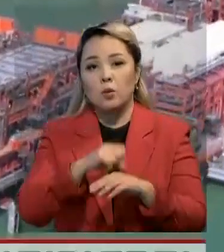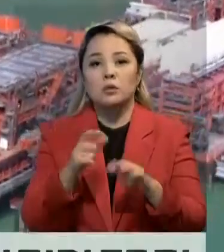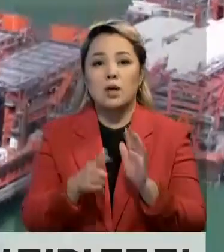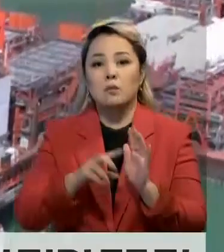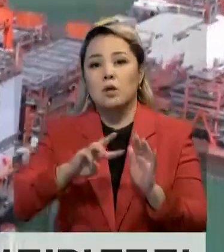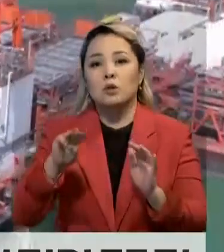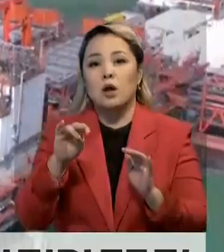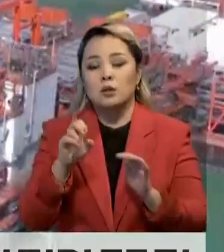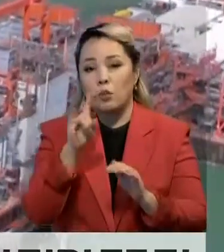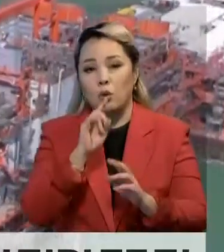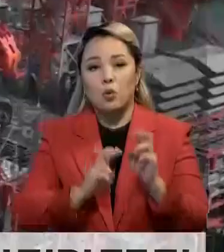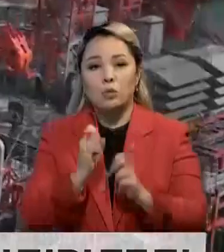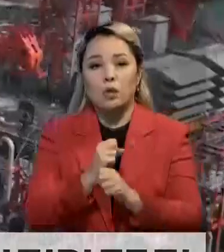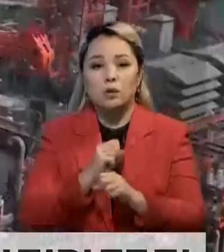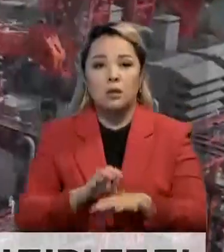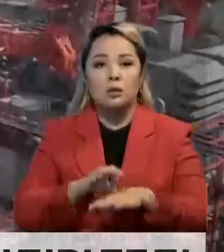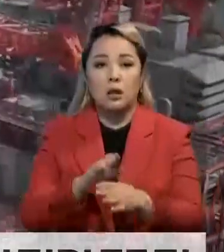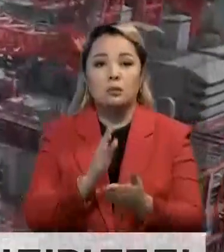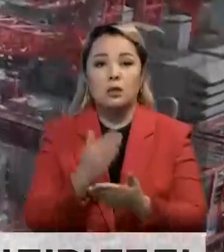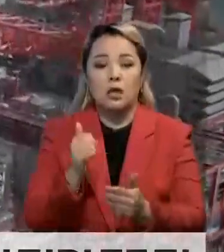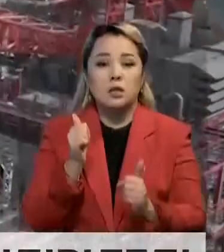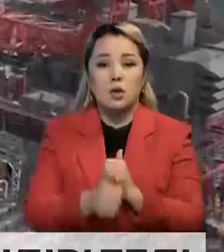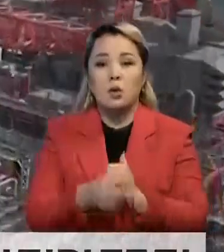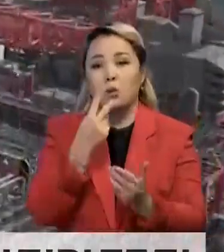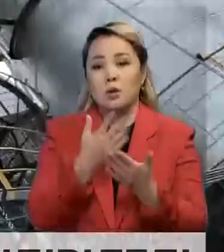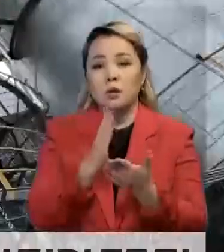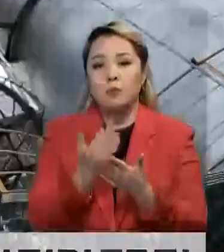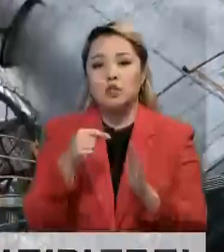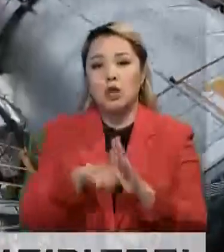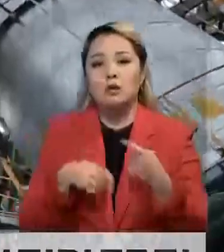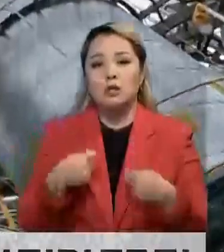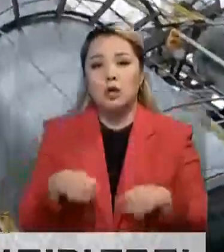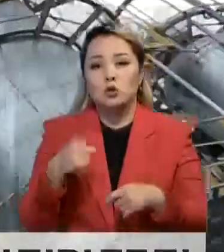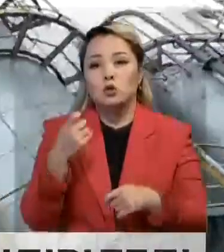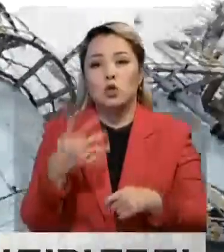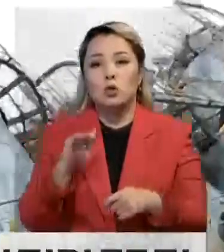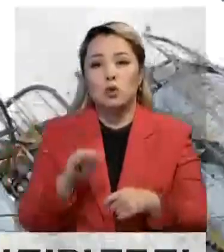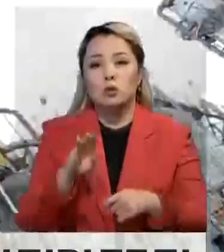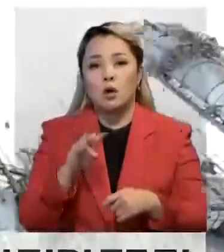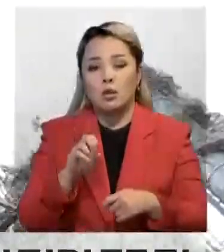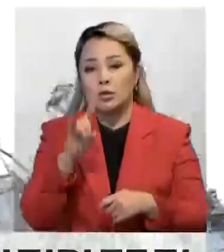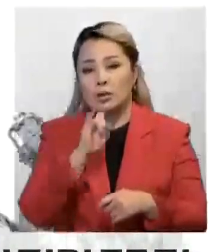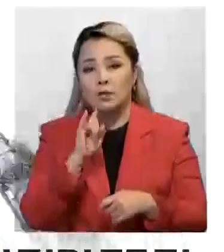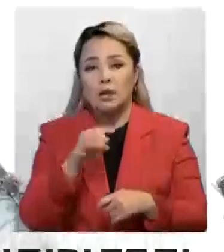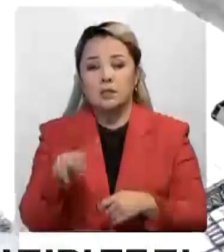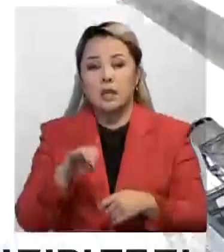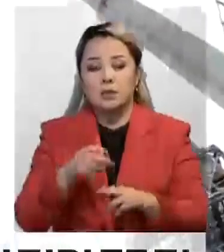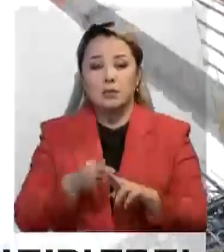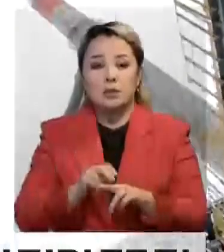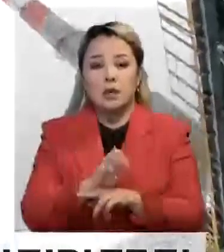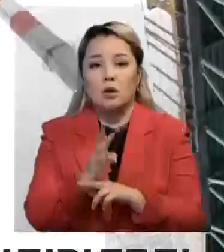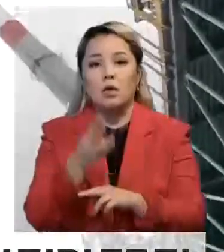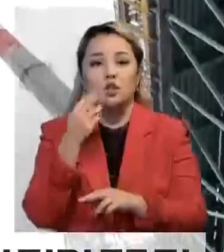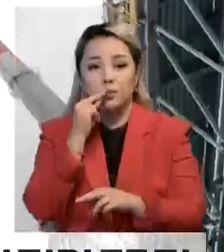17 миллион тонна мұнай өнімі өндіріледі. Бұл рекордтық көрсеткіш. Ішкі нарықтағы 150 мың тонна дизельмен қамтамасыз ету үшін Шымкент